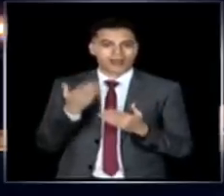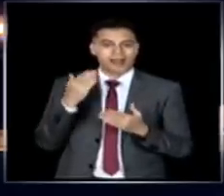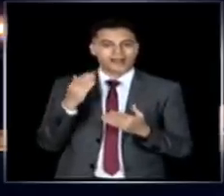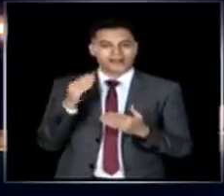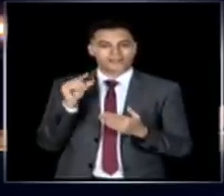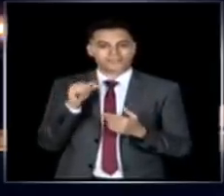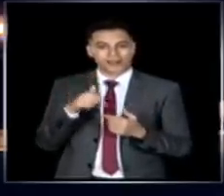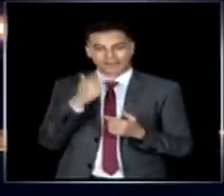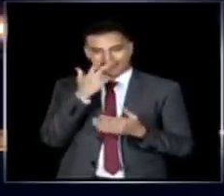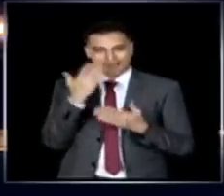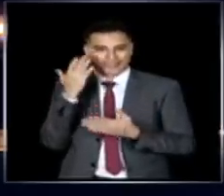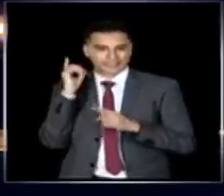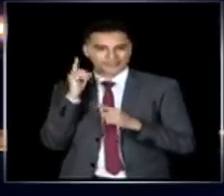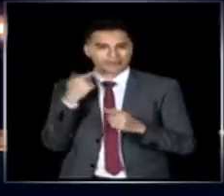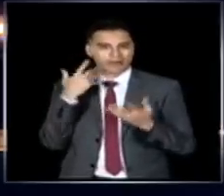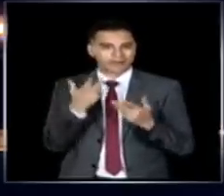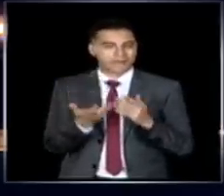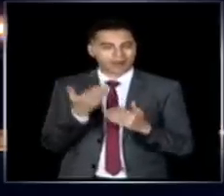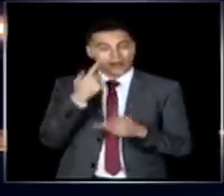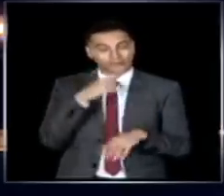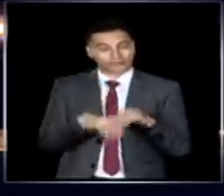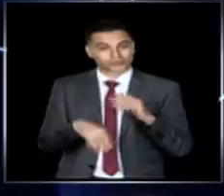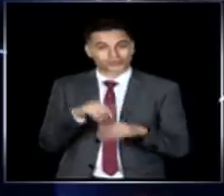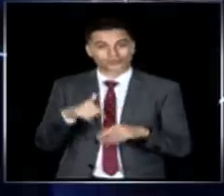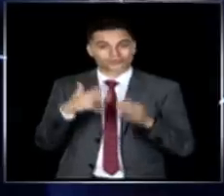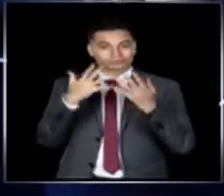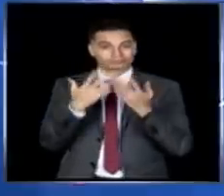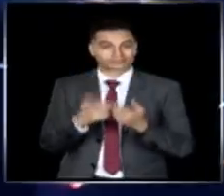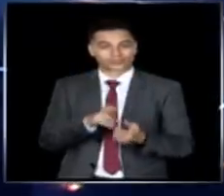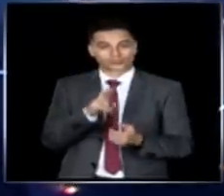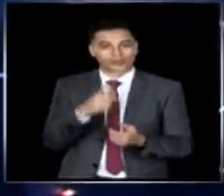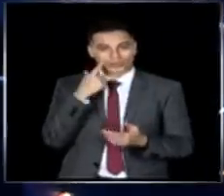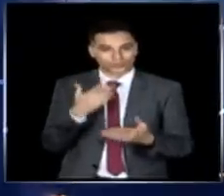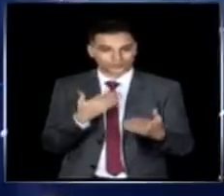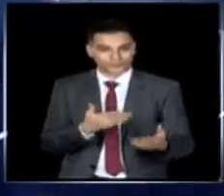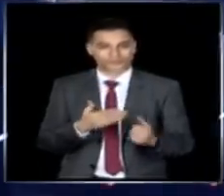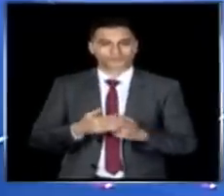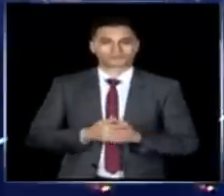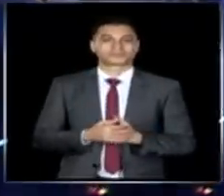البرنامج. تمام، قدرات ذهنية. والسؤال هو